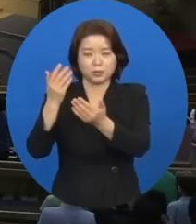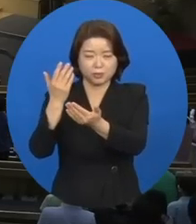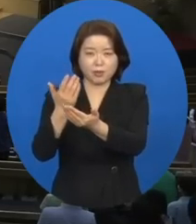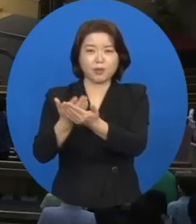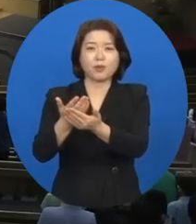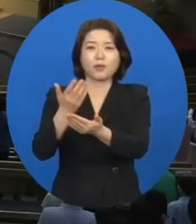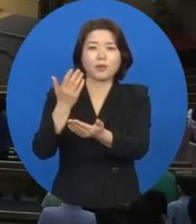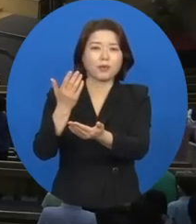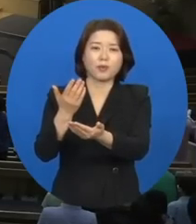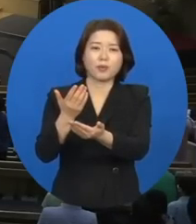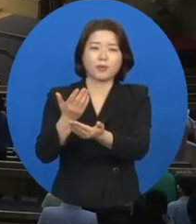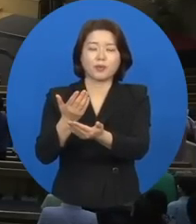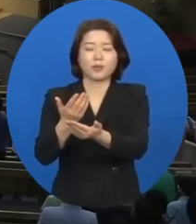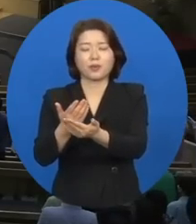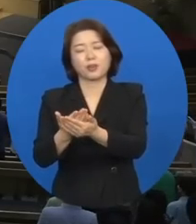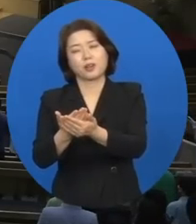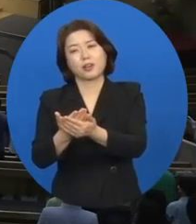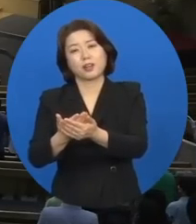나를 이끄소서.